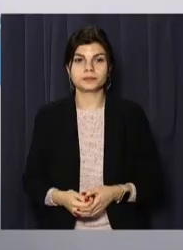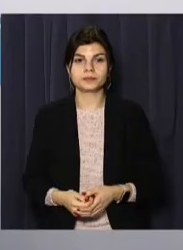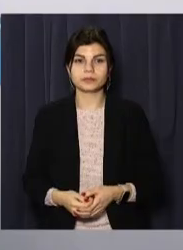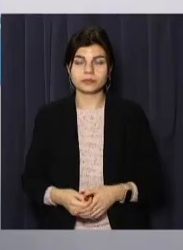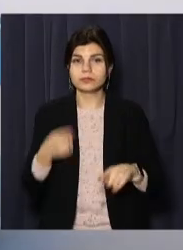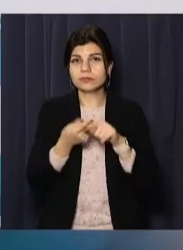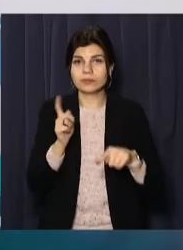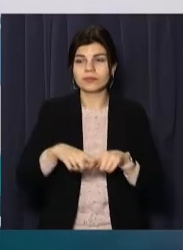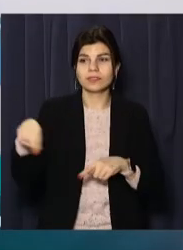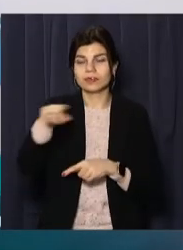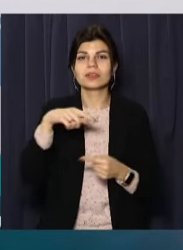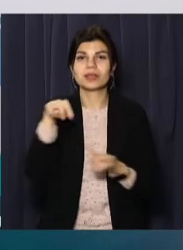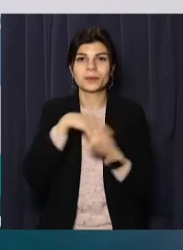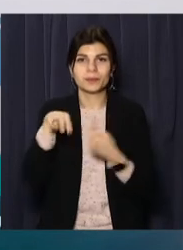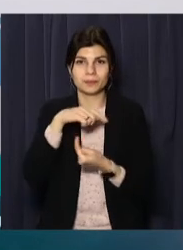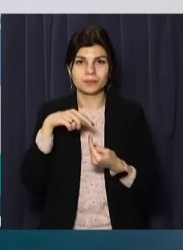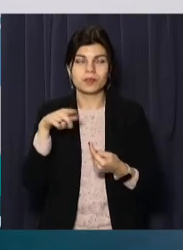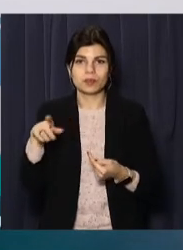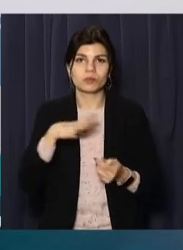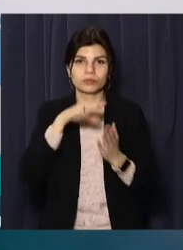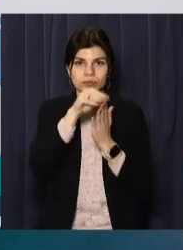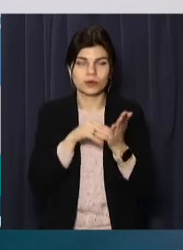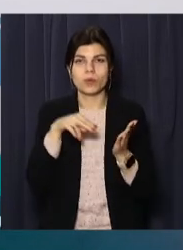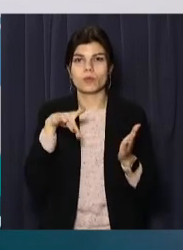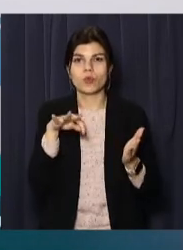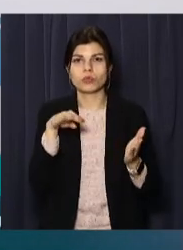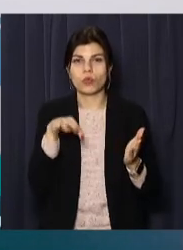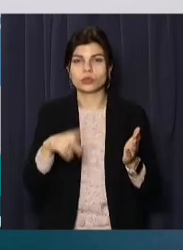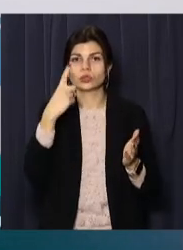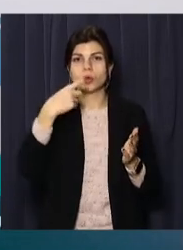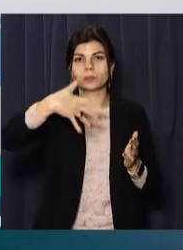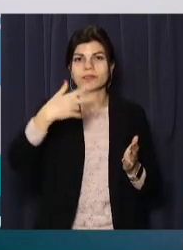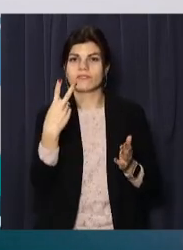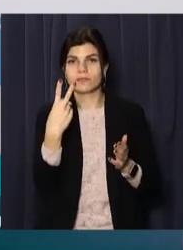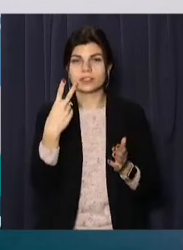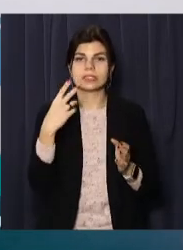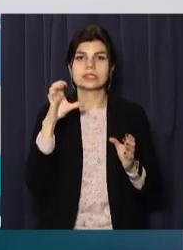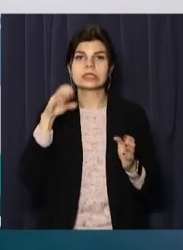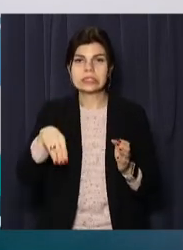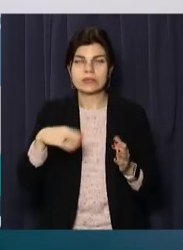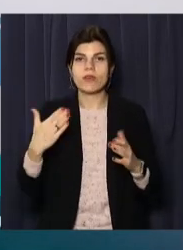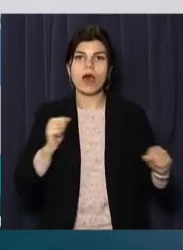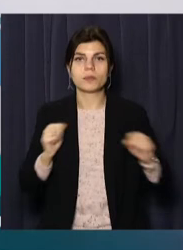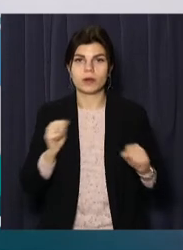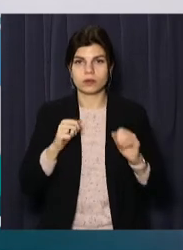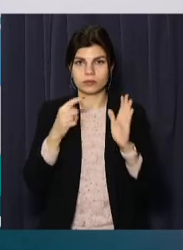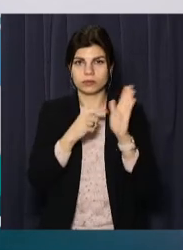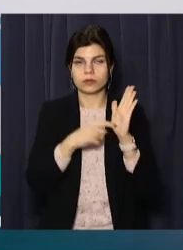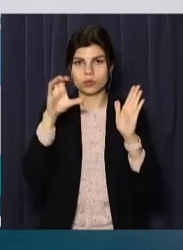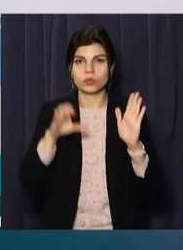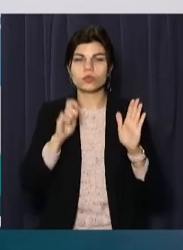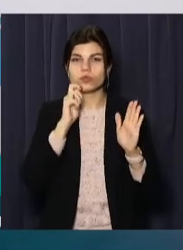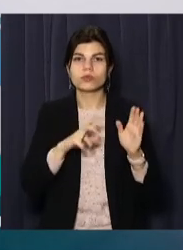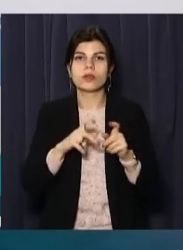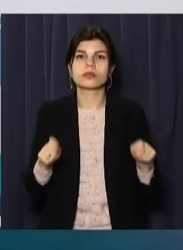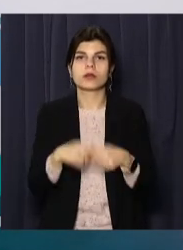Этих предпринимателей, на них были составлены протоколы по 152 статье административного кодекса за